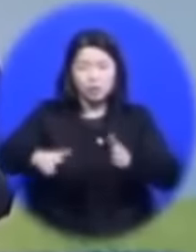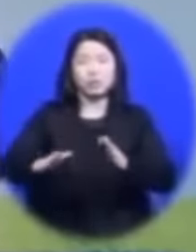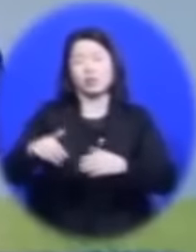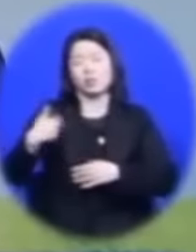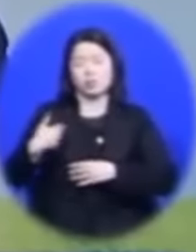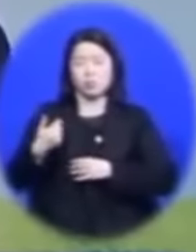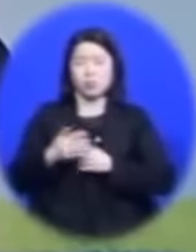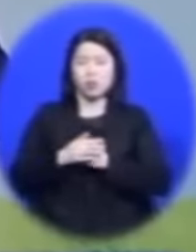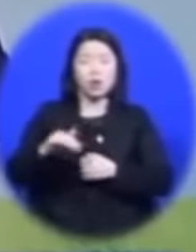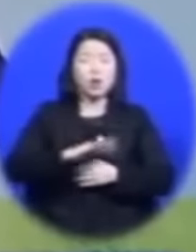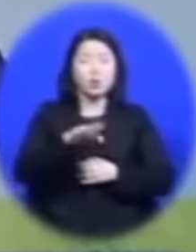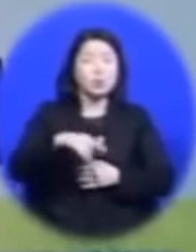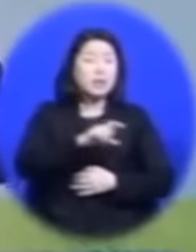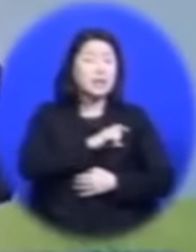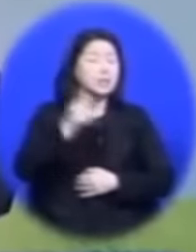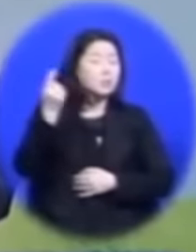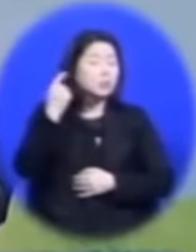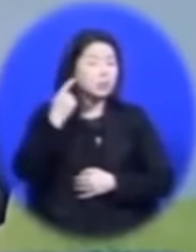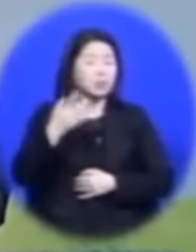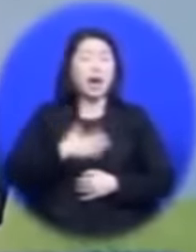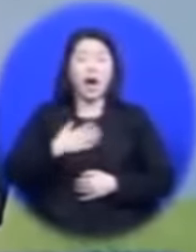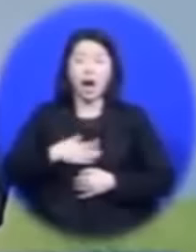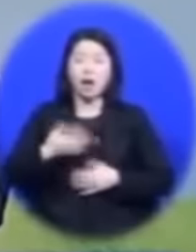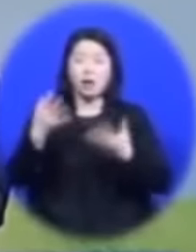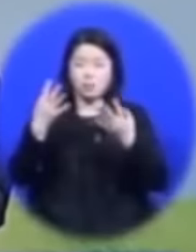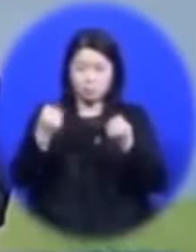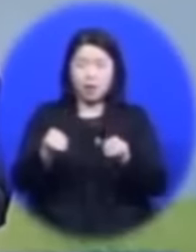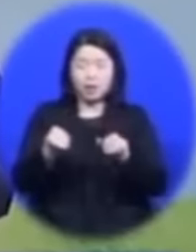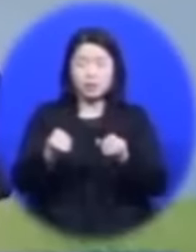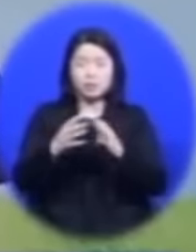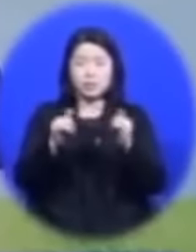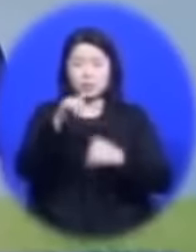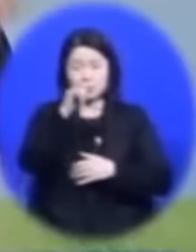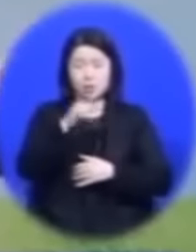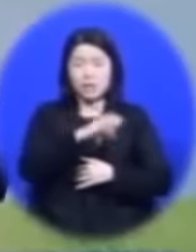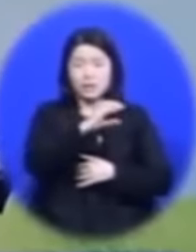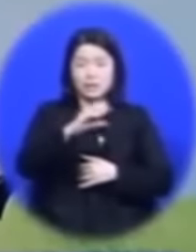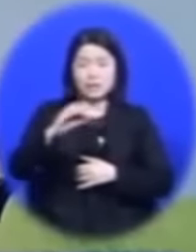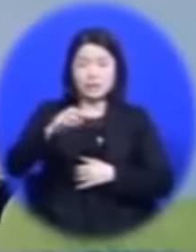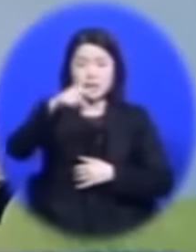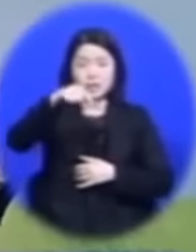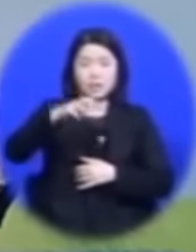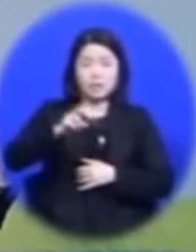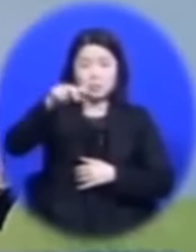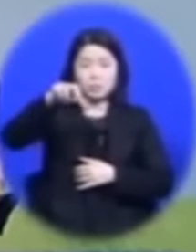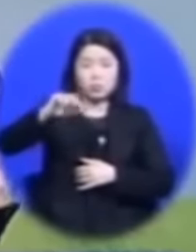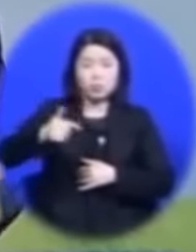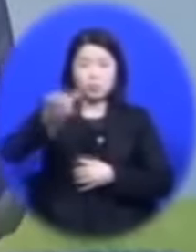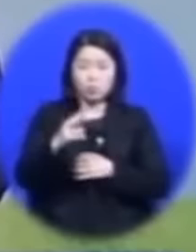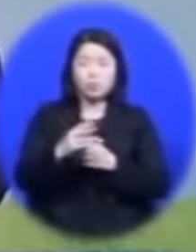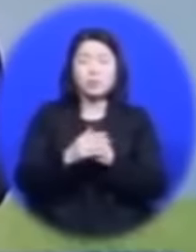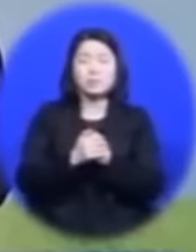모릅니다. 우리가 이름을 들어서 알만한 분들도 꽤 됩니다. CCC의 김중곤 목사님,